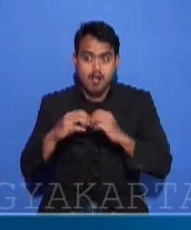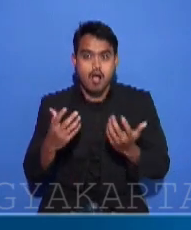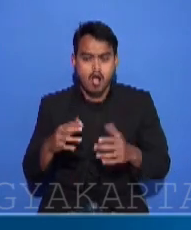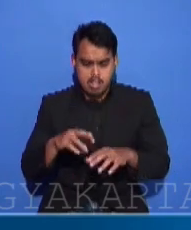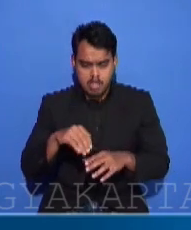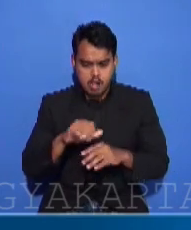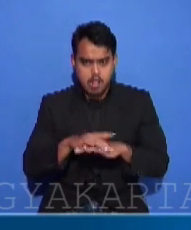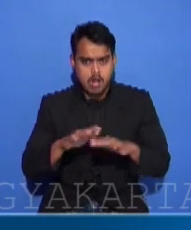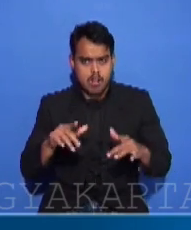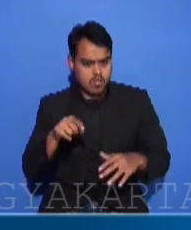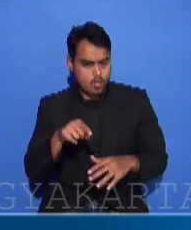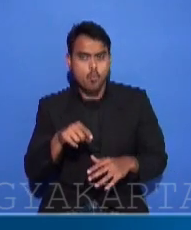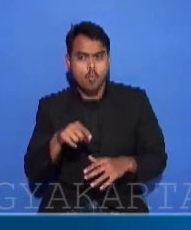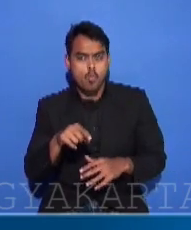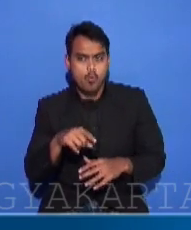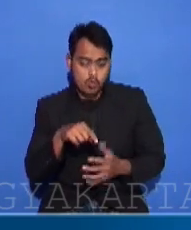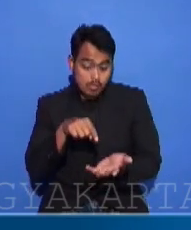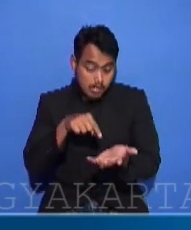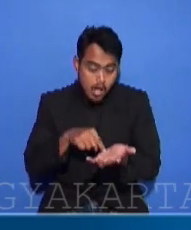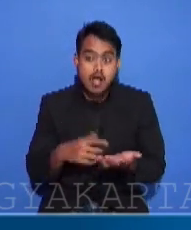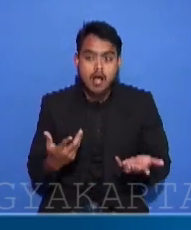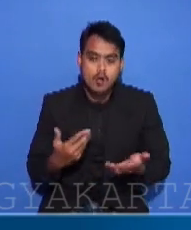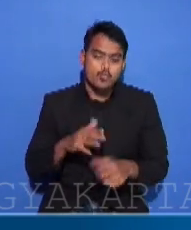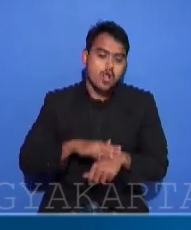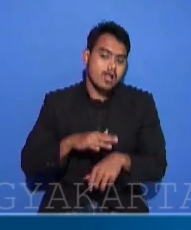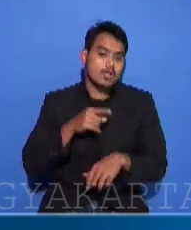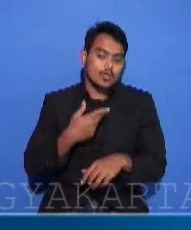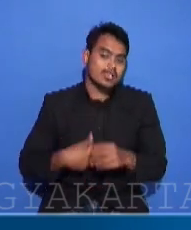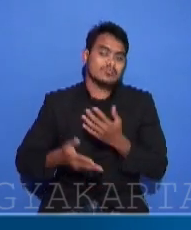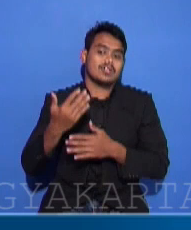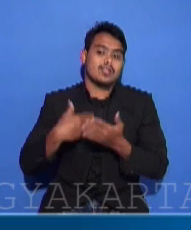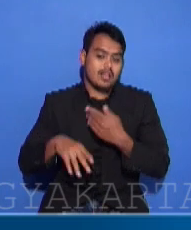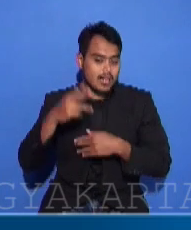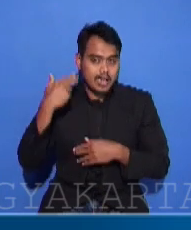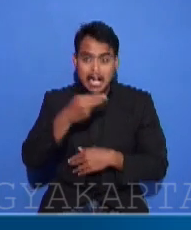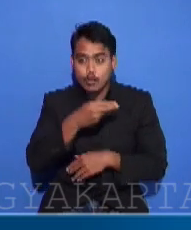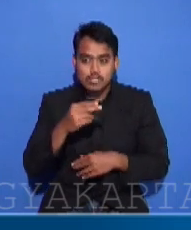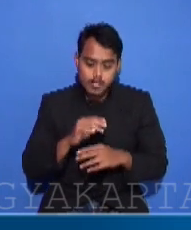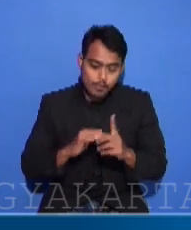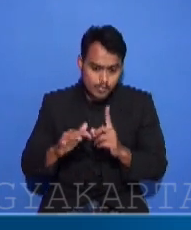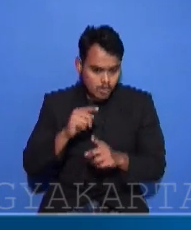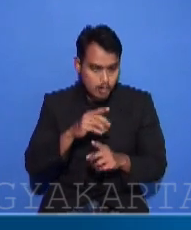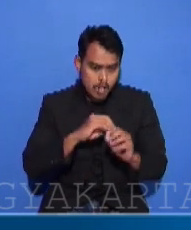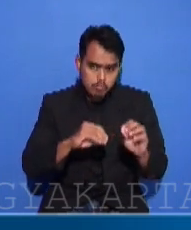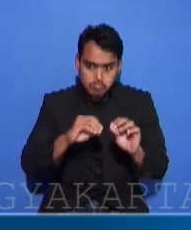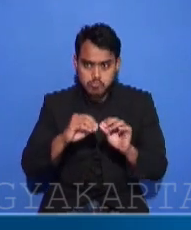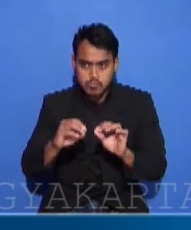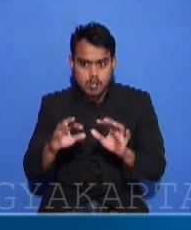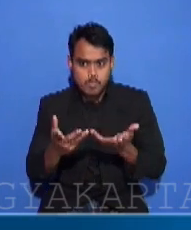dan budaya bangsa, dan memberikan pemahaman kepada masyarakat tentang pahlawan, bangsa, dan peristiwa sejarah itu